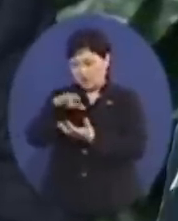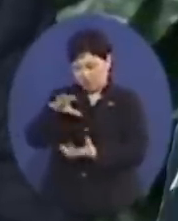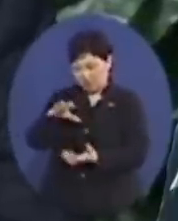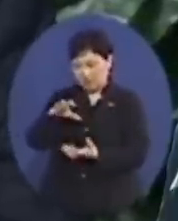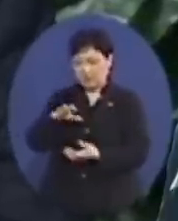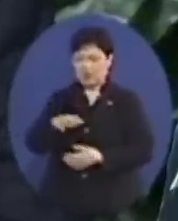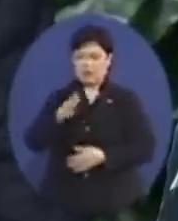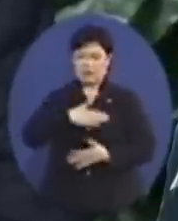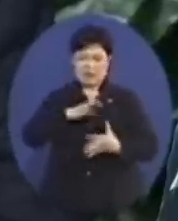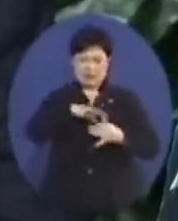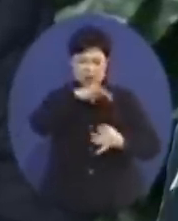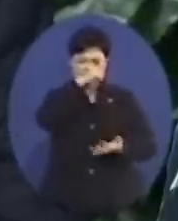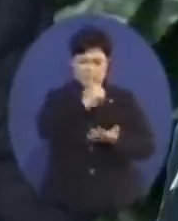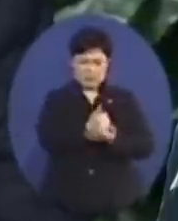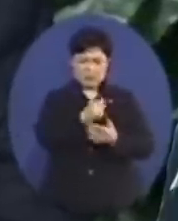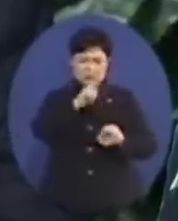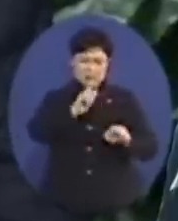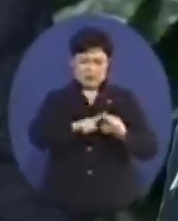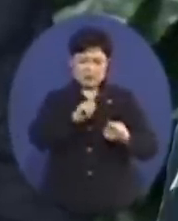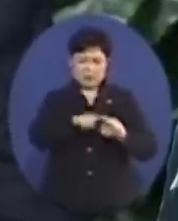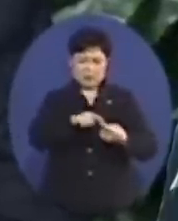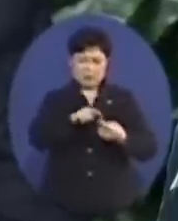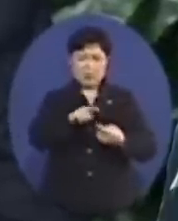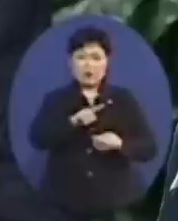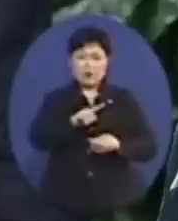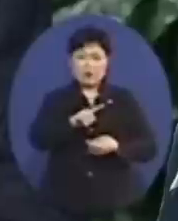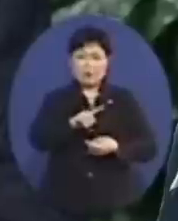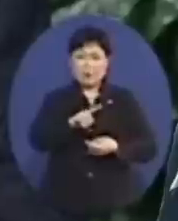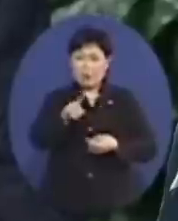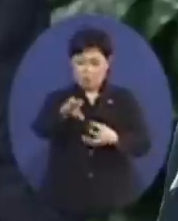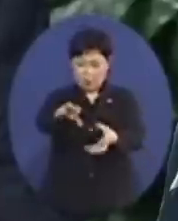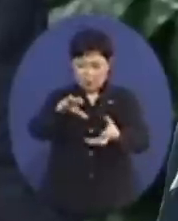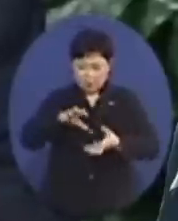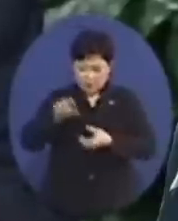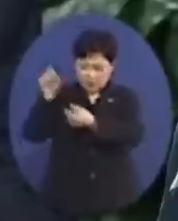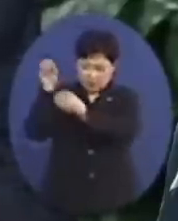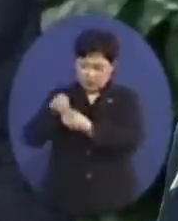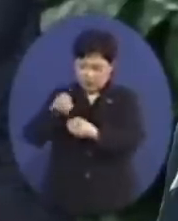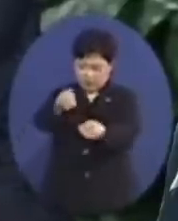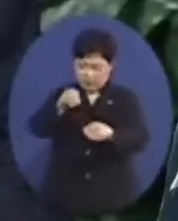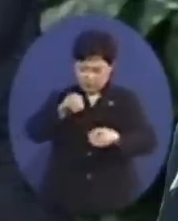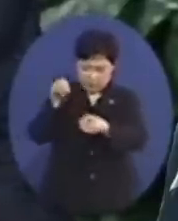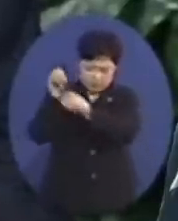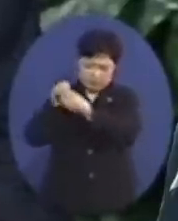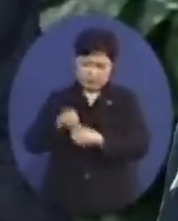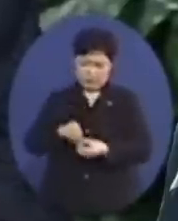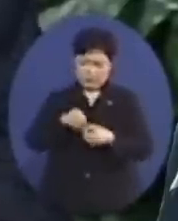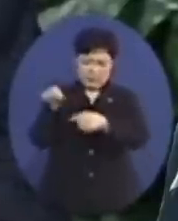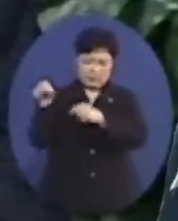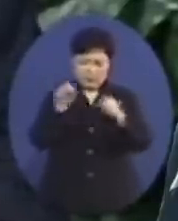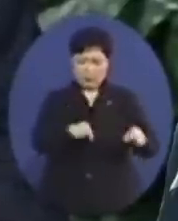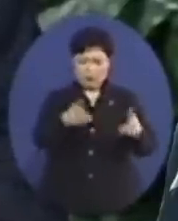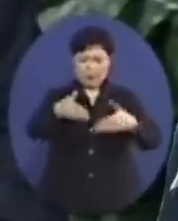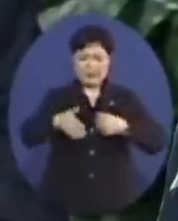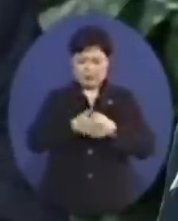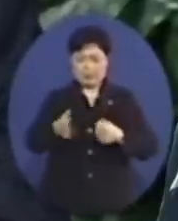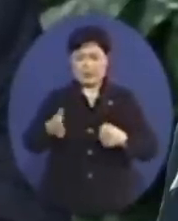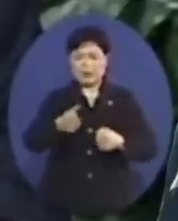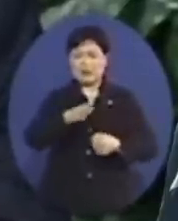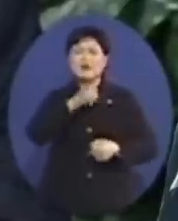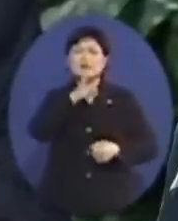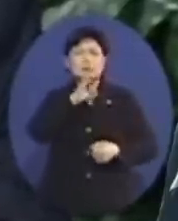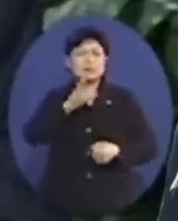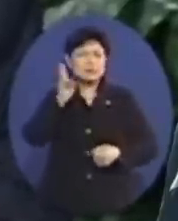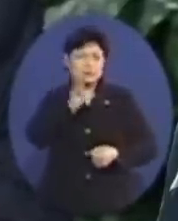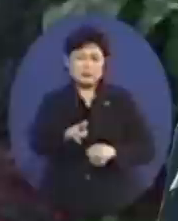나의 죄를 고스란히 그대로 인수인계받아서 예수님이 죄가 되었었습니다. 그렇기 때문에 엄청난 심판을